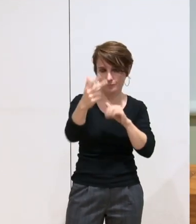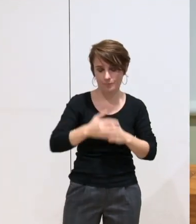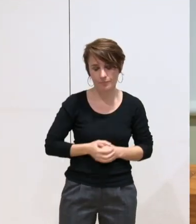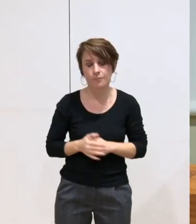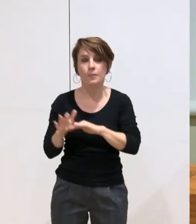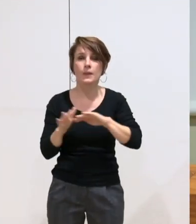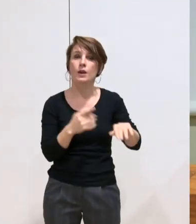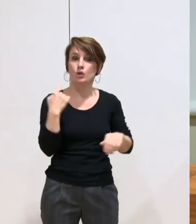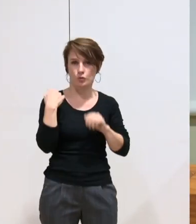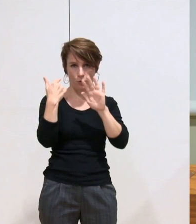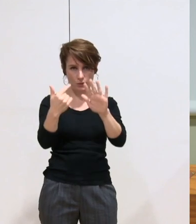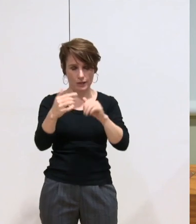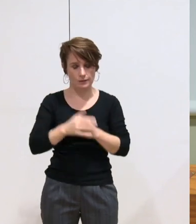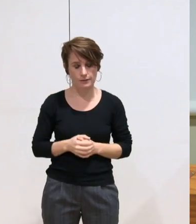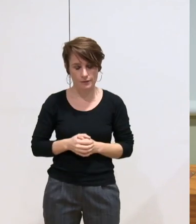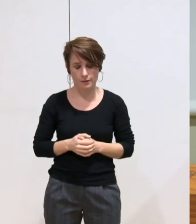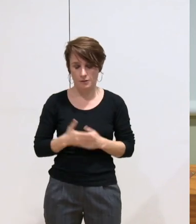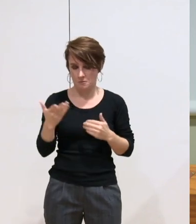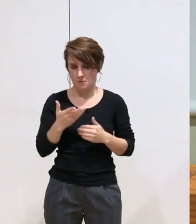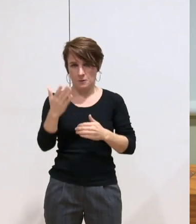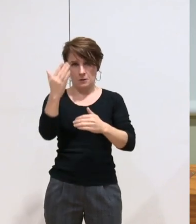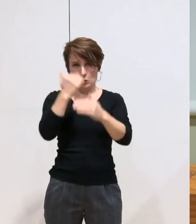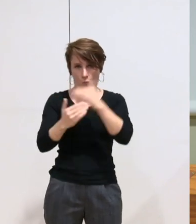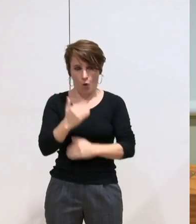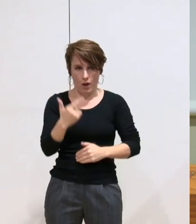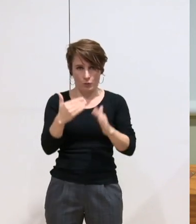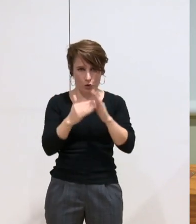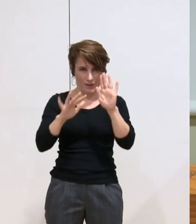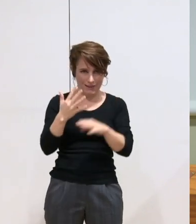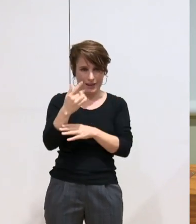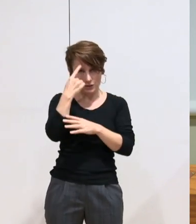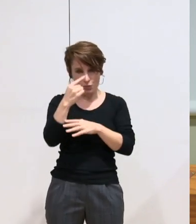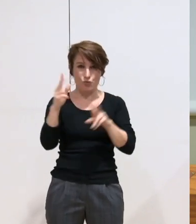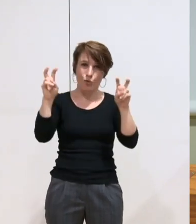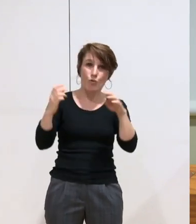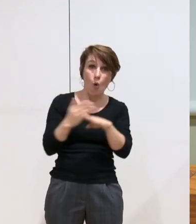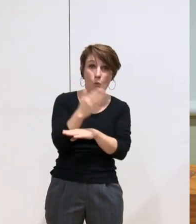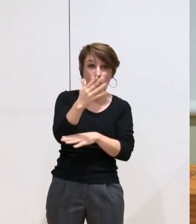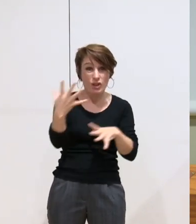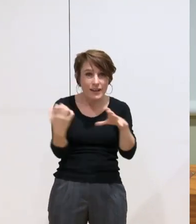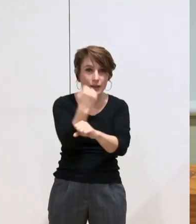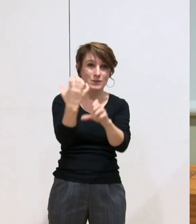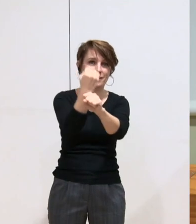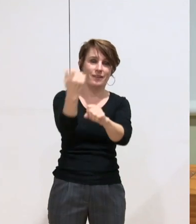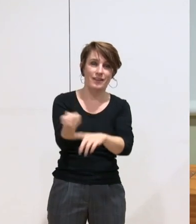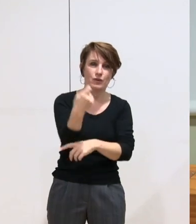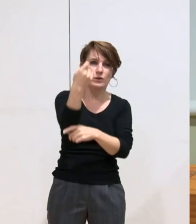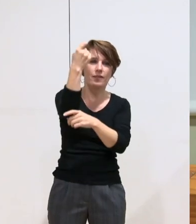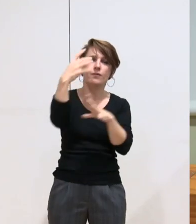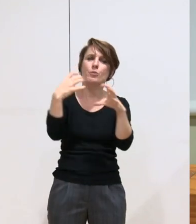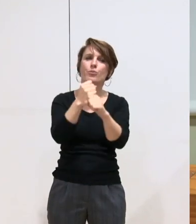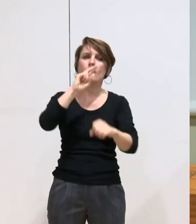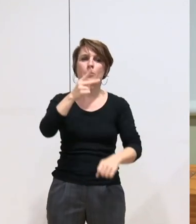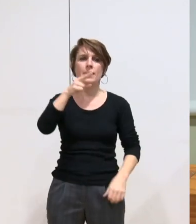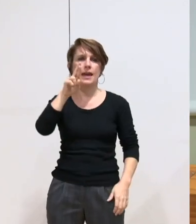La 7, il s'agit du programme 2015 pour les projets de réussite éducative. Le PRE, donc, qui touche